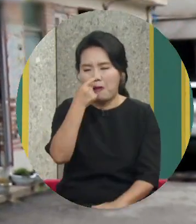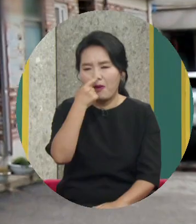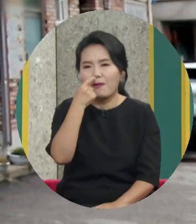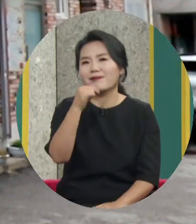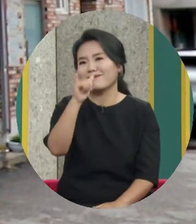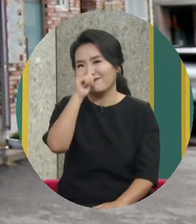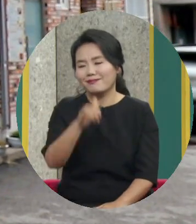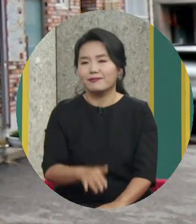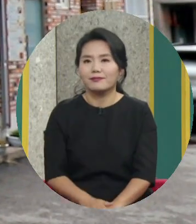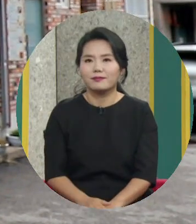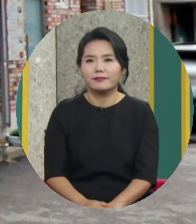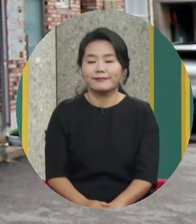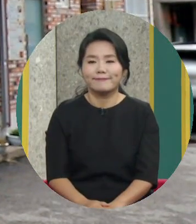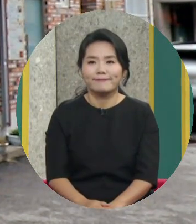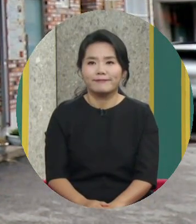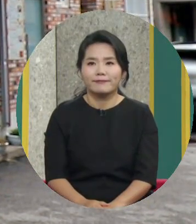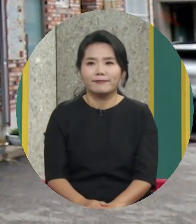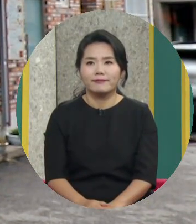그 시각